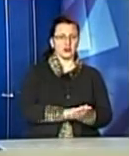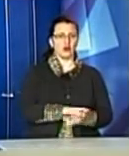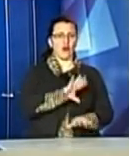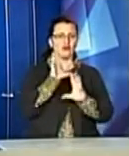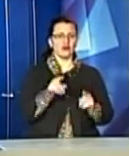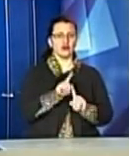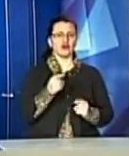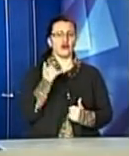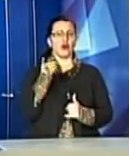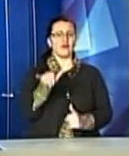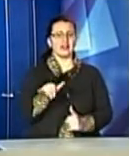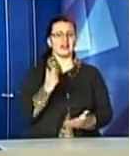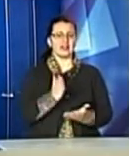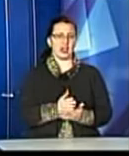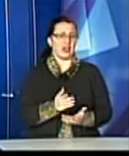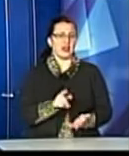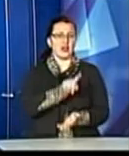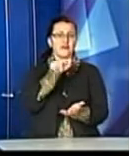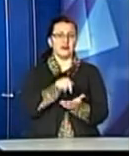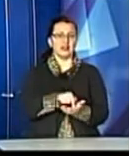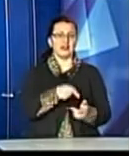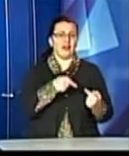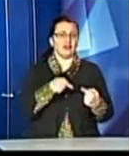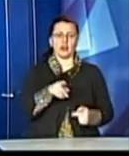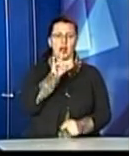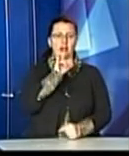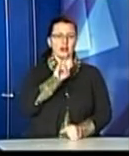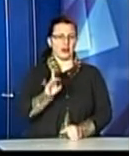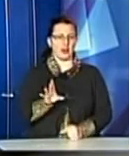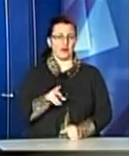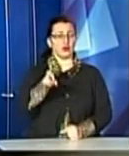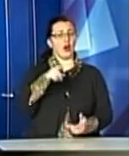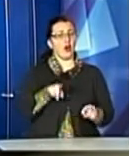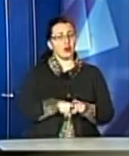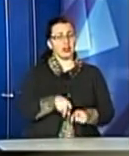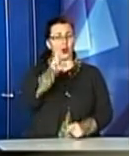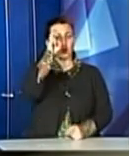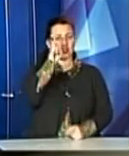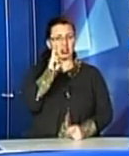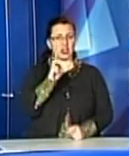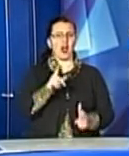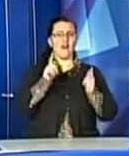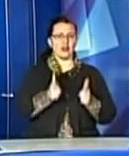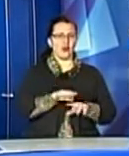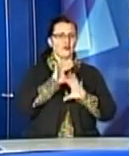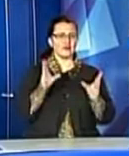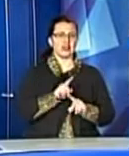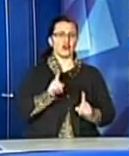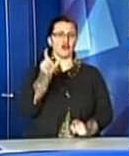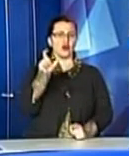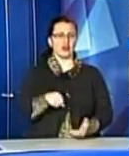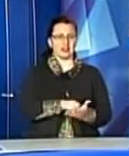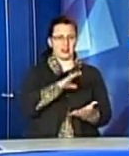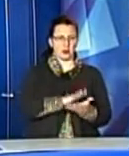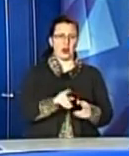в нього є, і до нього не буде жодних запитань з боку держави. Водночас держава визнає все, що людина задекларує, як